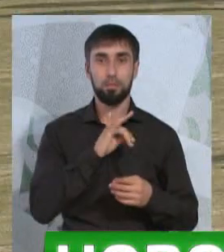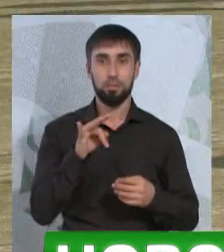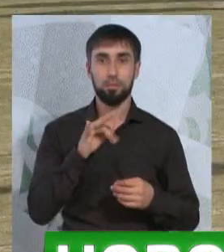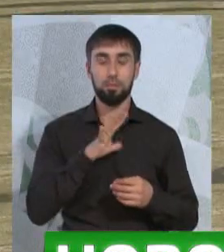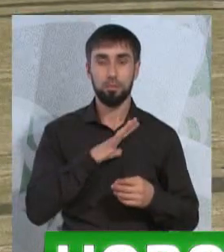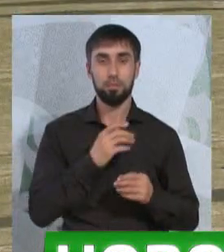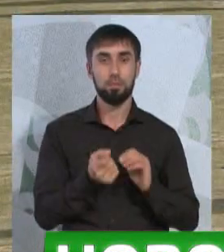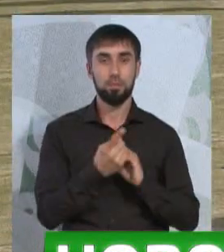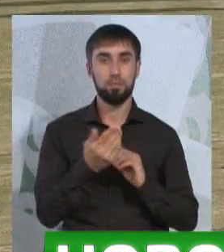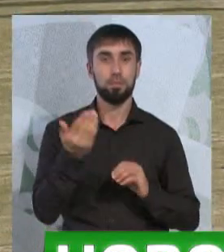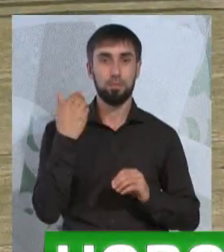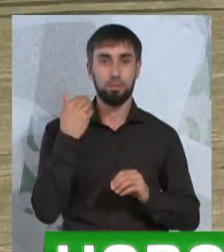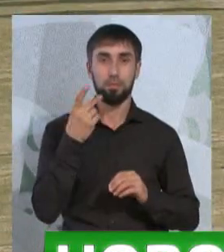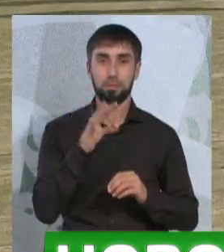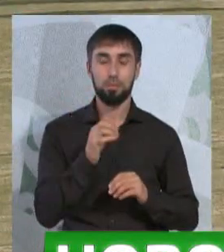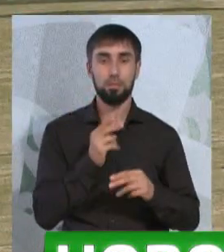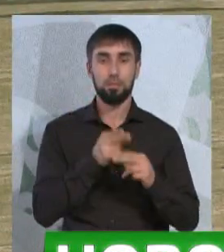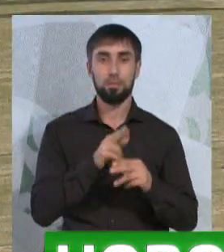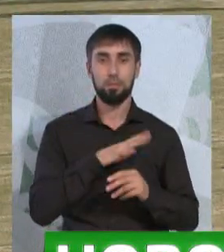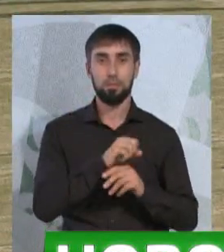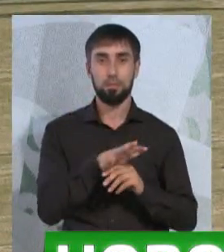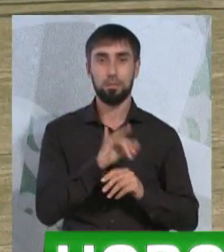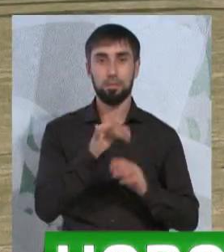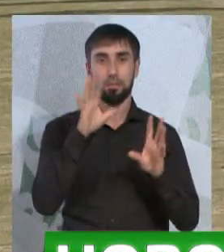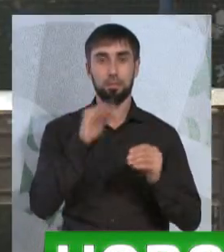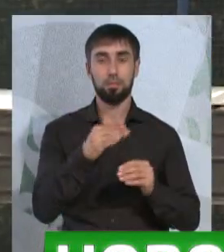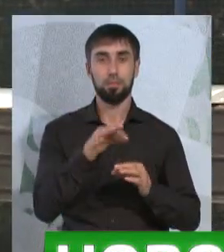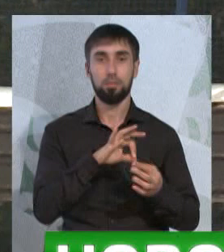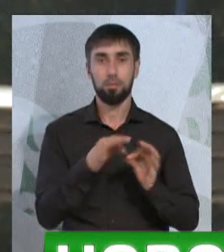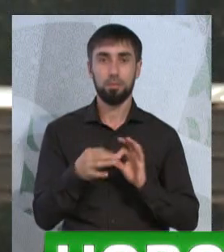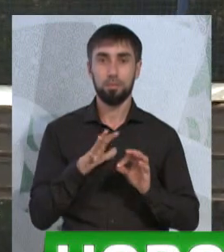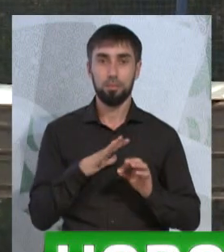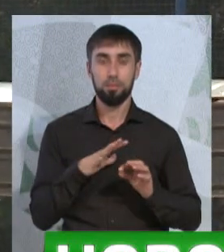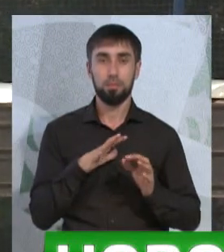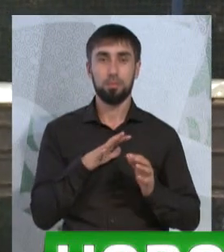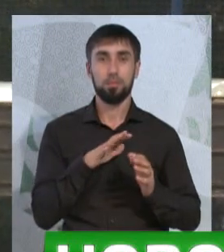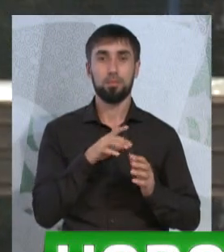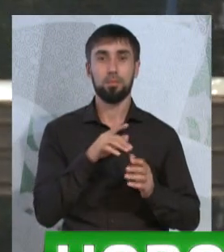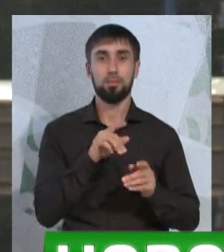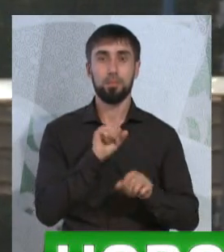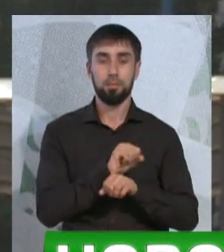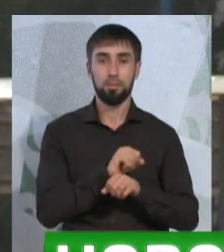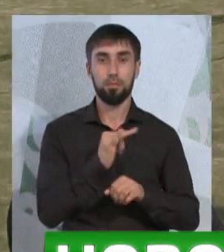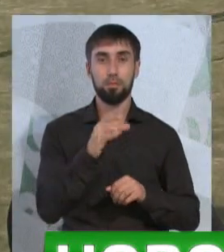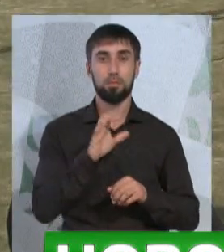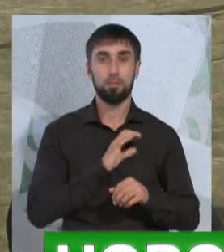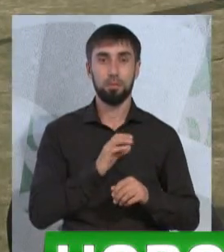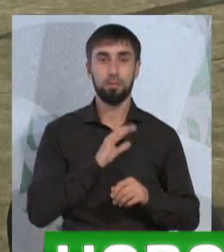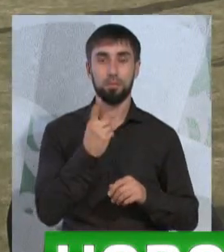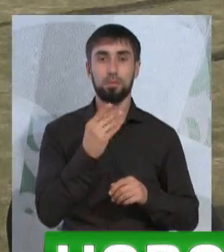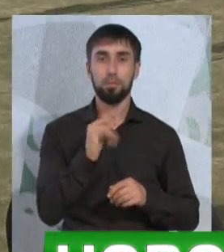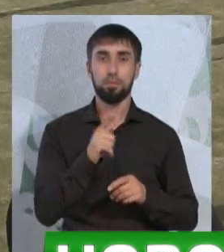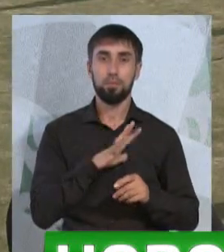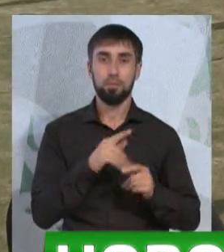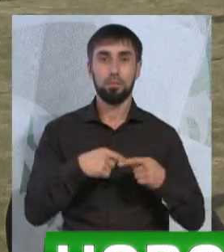регионе появилась еще давно. Но вмешался карантин, и весь процесс заморозился. Запуск Академии «Спартака» станет еще одним шагом в развитии